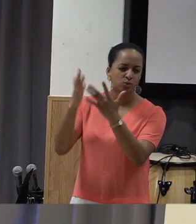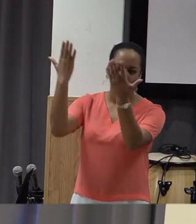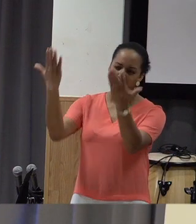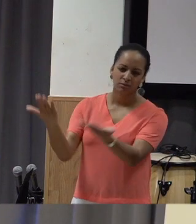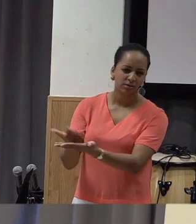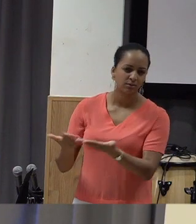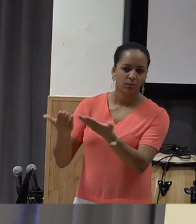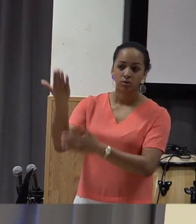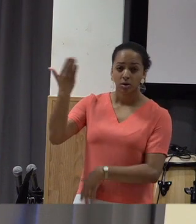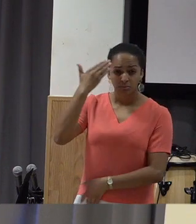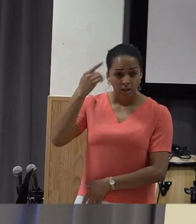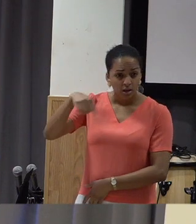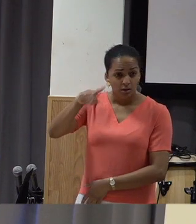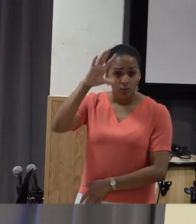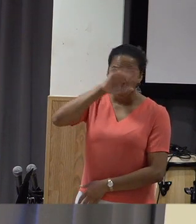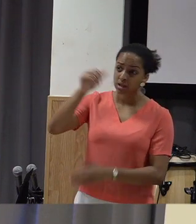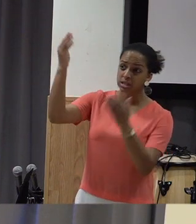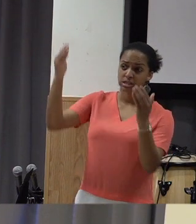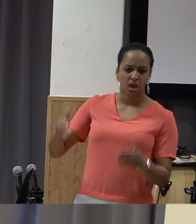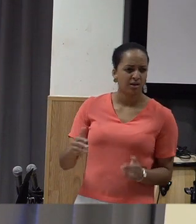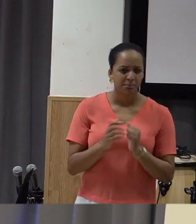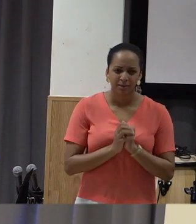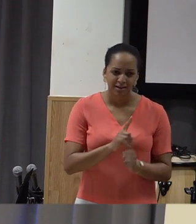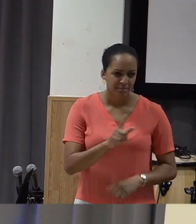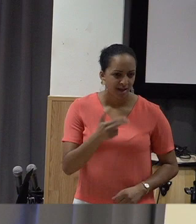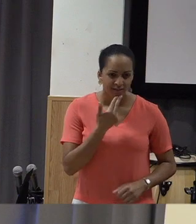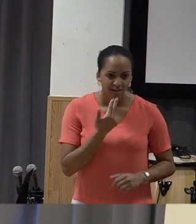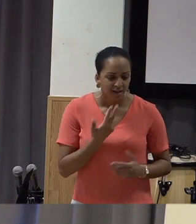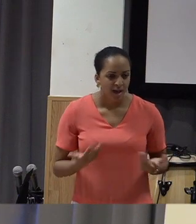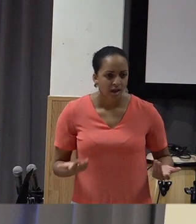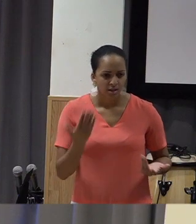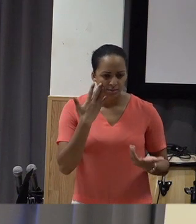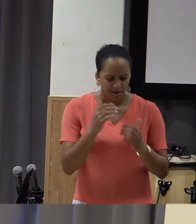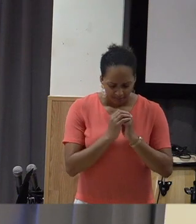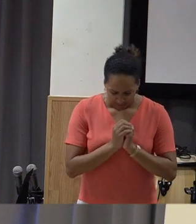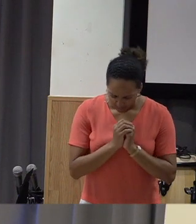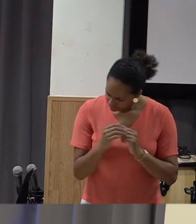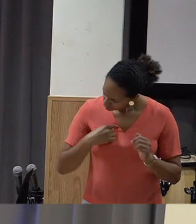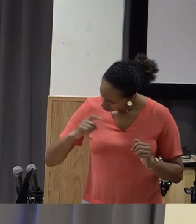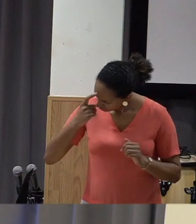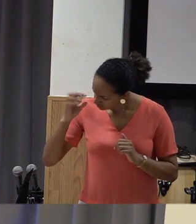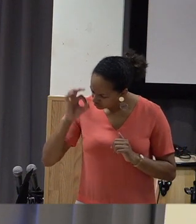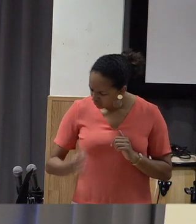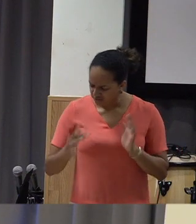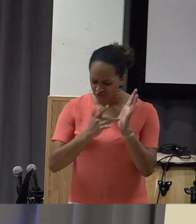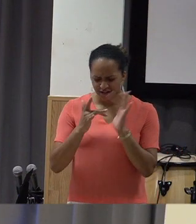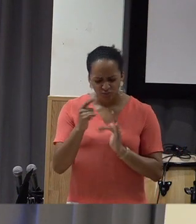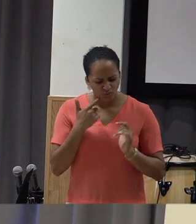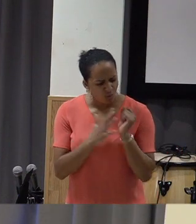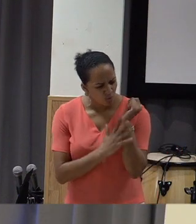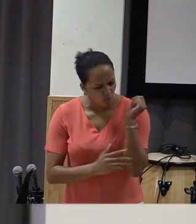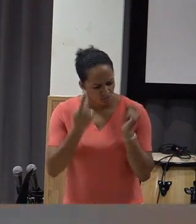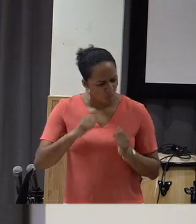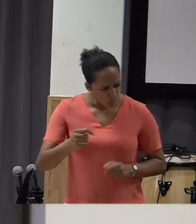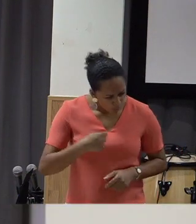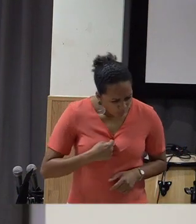sœur, tes prières ne seront pas efficaces. Alors que quand tu pries, si tu as conscience que Jésus a versé son sang pour toi, ça te donne un poids,